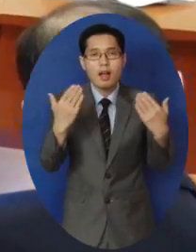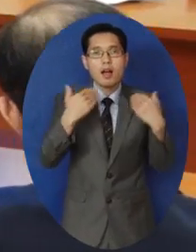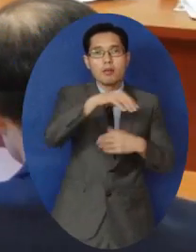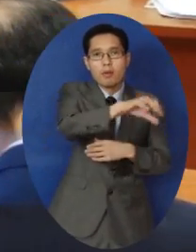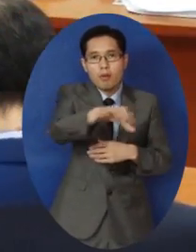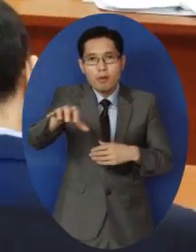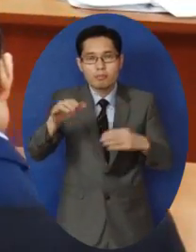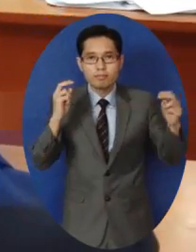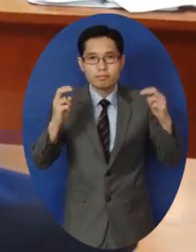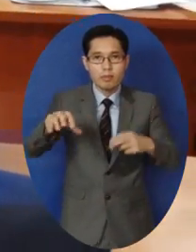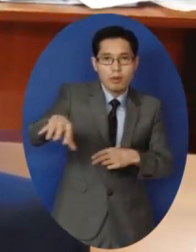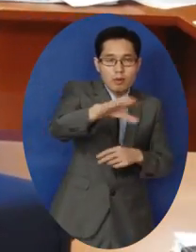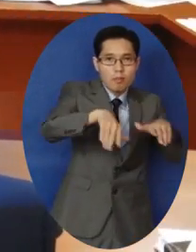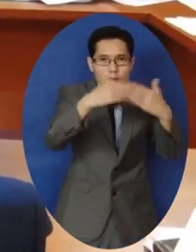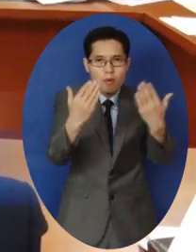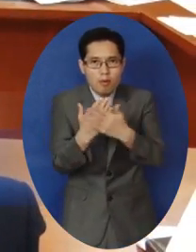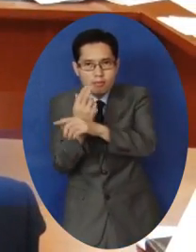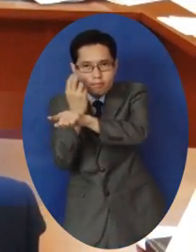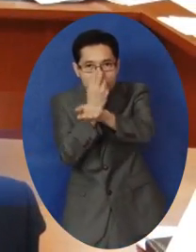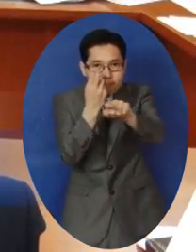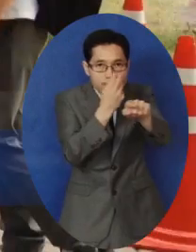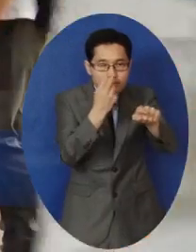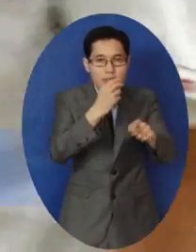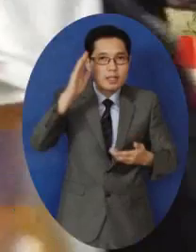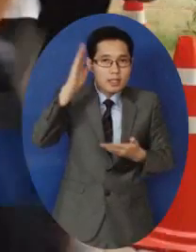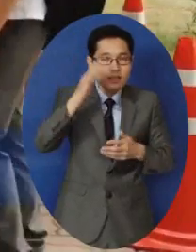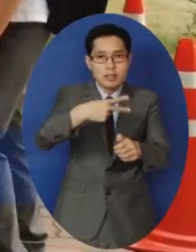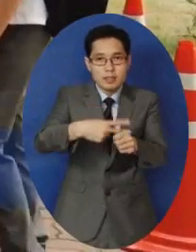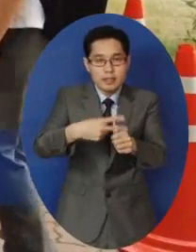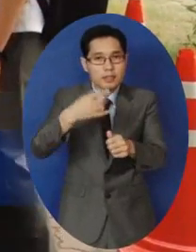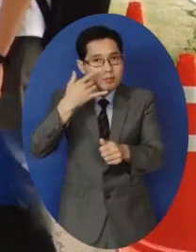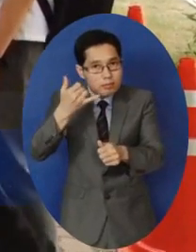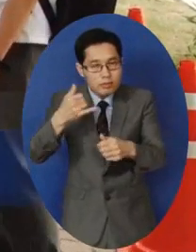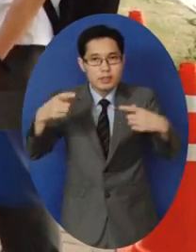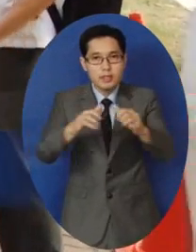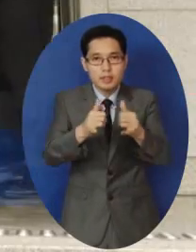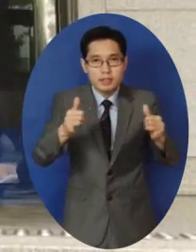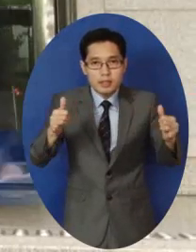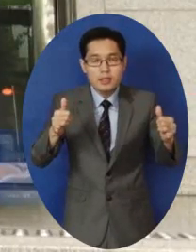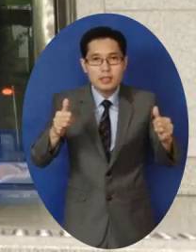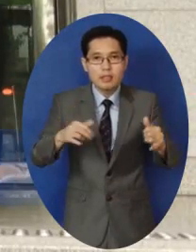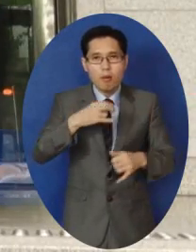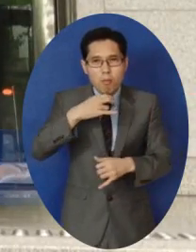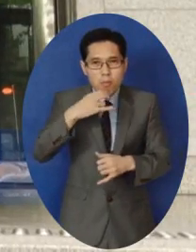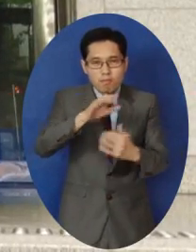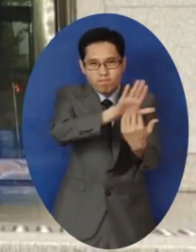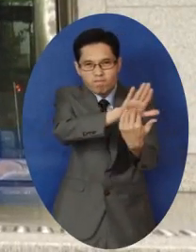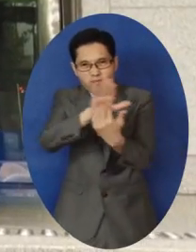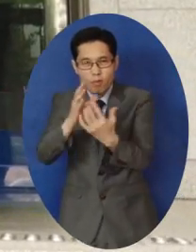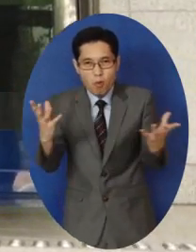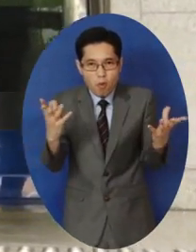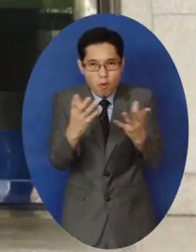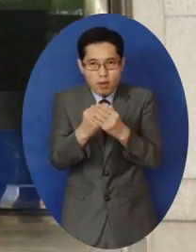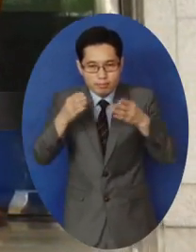학교와 산하기관의 메르스 현황을 총괄 관리하면서 학생, 교직원, 학부모와 시민을 대상으로 메르스 예방